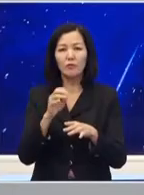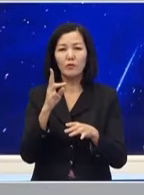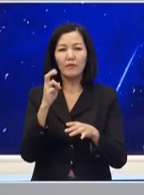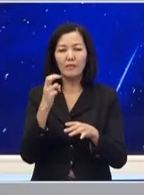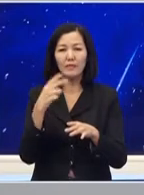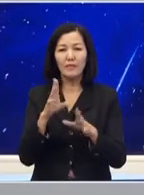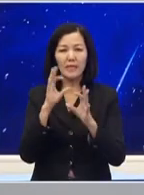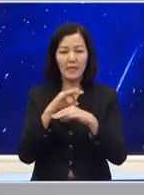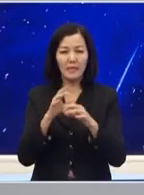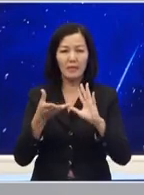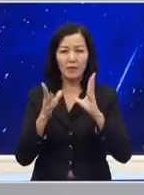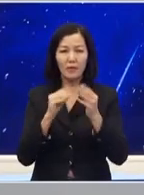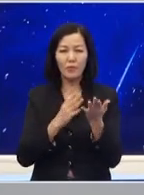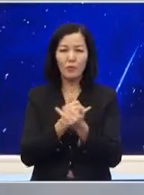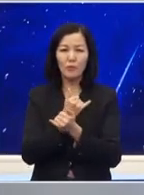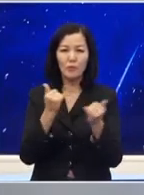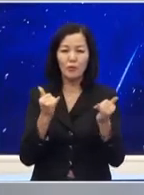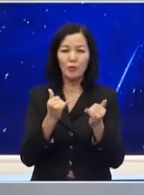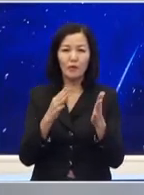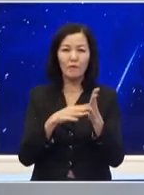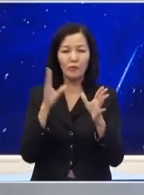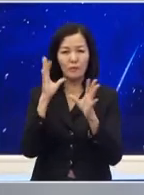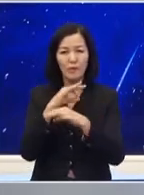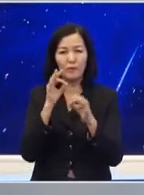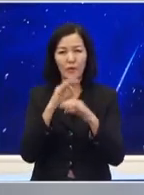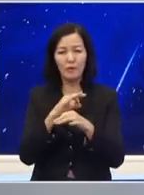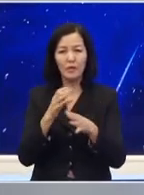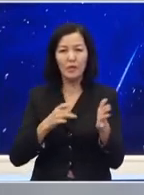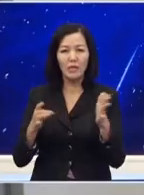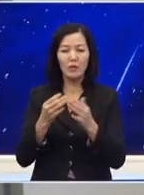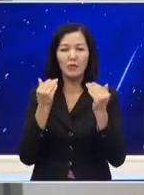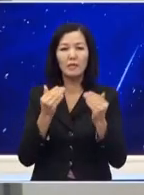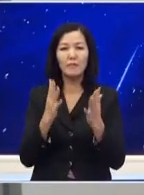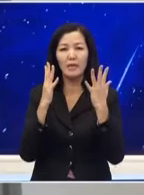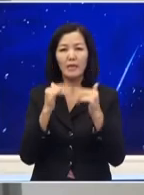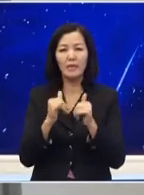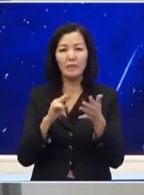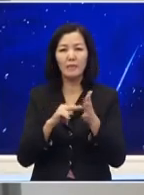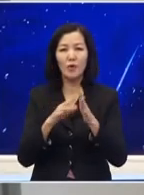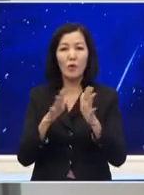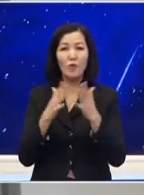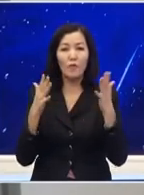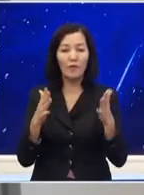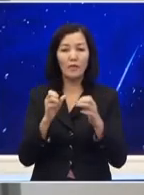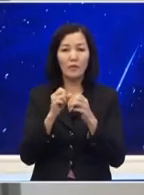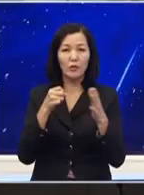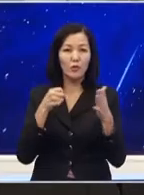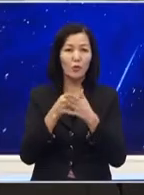ПЦР-анализов. Диагностические услуги оказывались 8 лабораториями региона. Теперь их количество планируется увеличить до